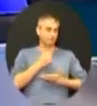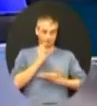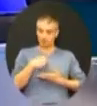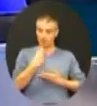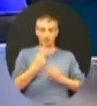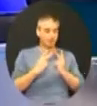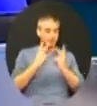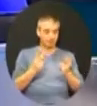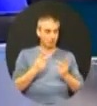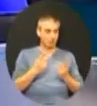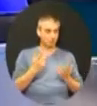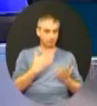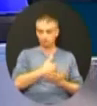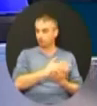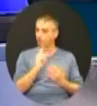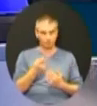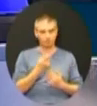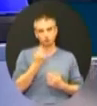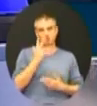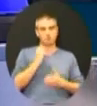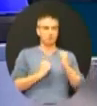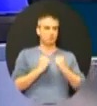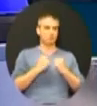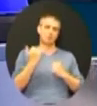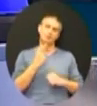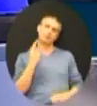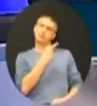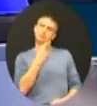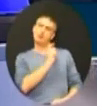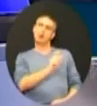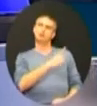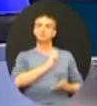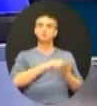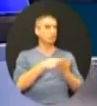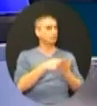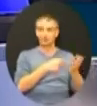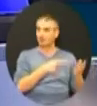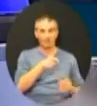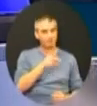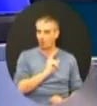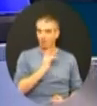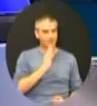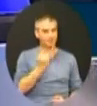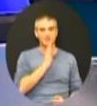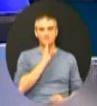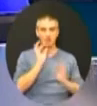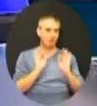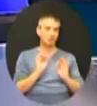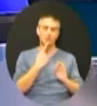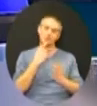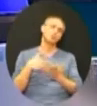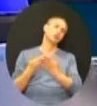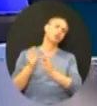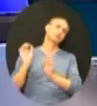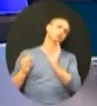היו צריכים לתת פתרון עם עוגה אחת חלק לכולם זה היה קצת יותר קשה אז תמיד יש את האוצר גם כאן לא תמיד הבעייה היא באמת אמיתית אלא אומרים תשמעו זה